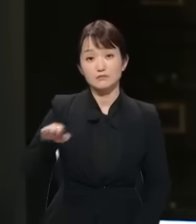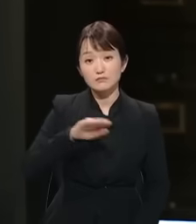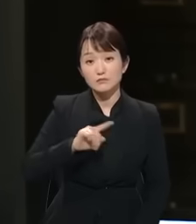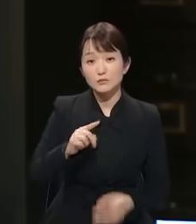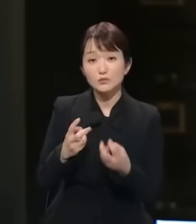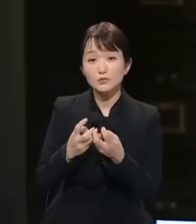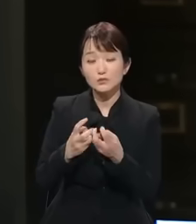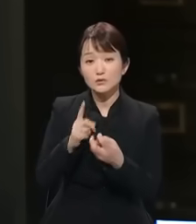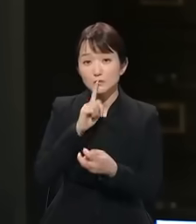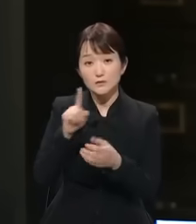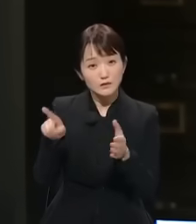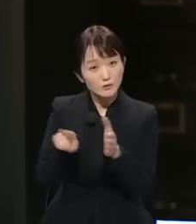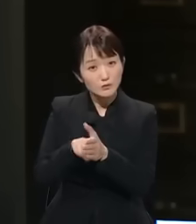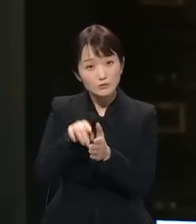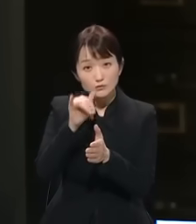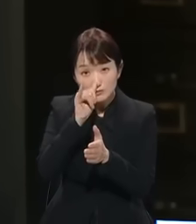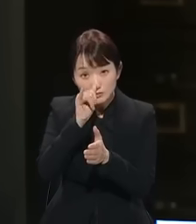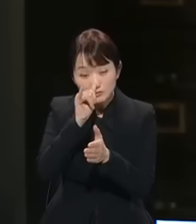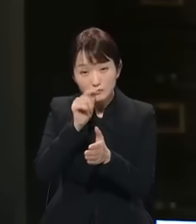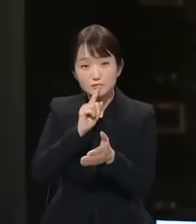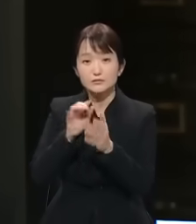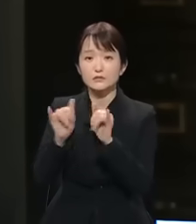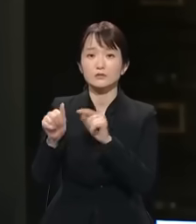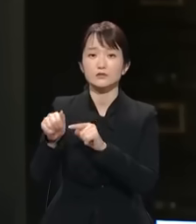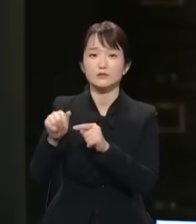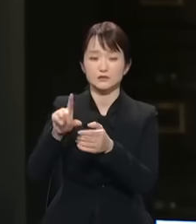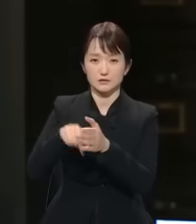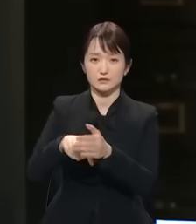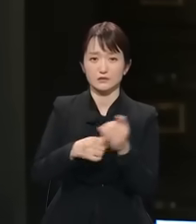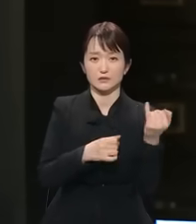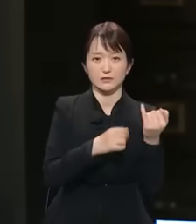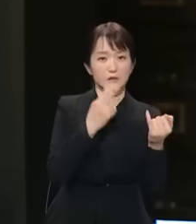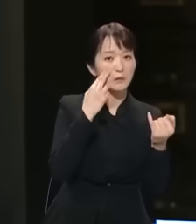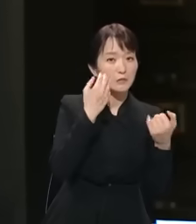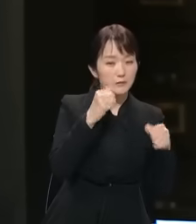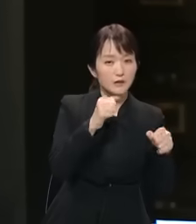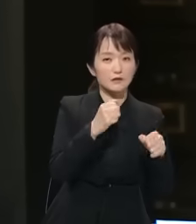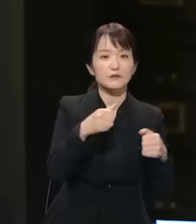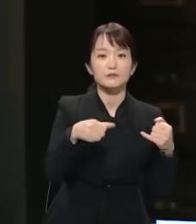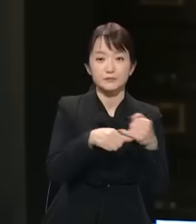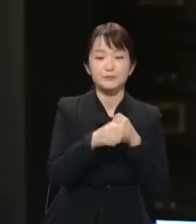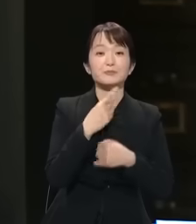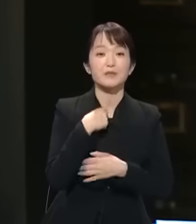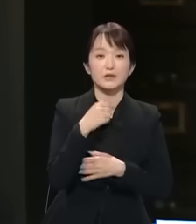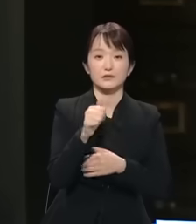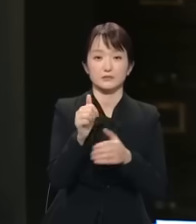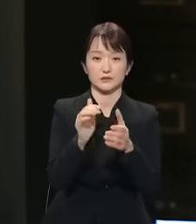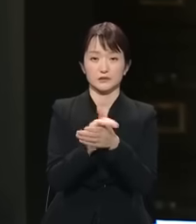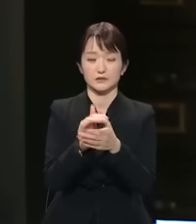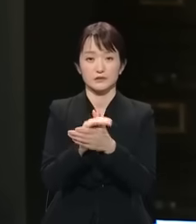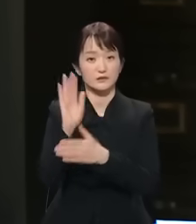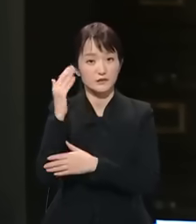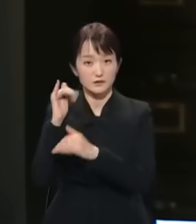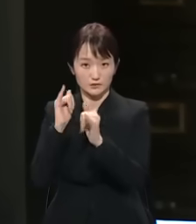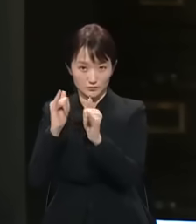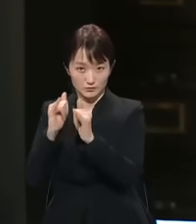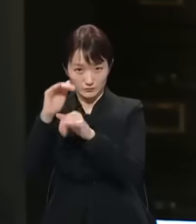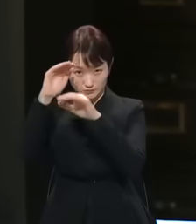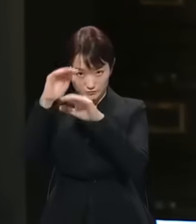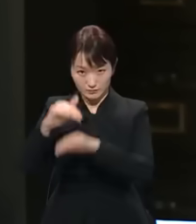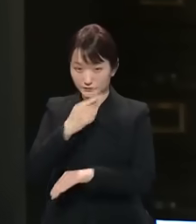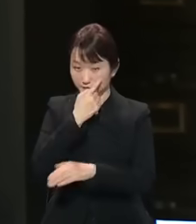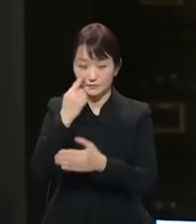이 주장을 믿을 수 있을까? 자, 제보자는 당시 그 해당 여배우와 사귀었던 남자친구와 최근에 통화했던